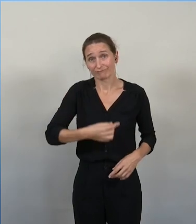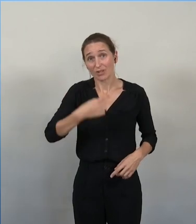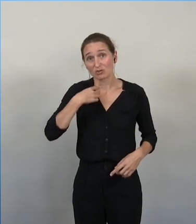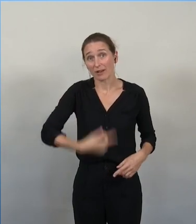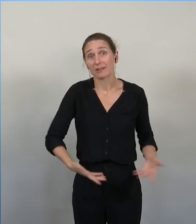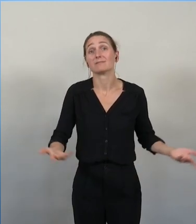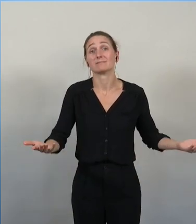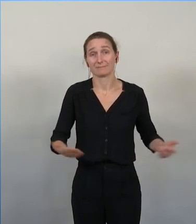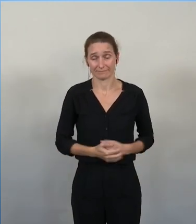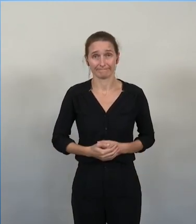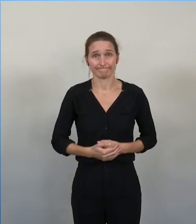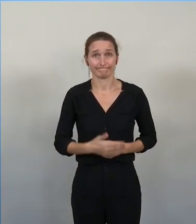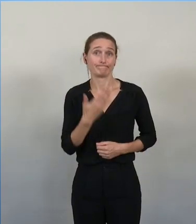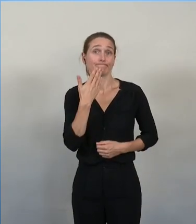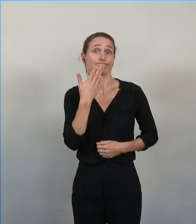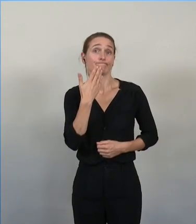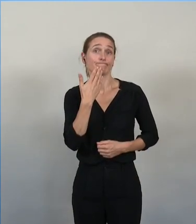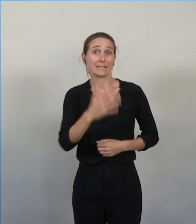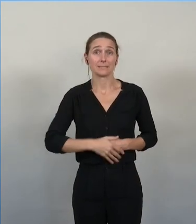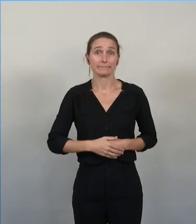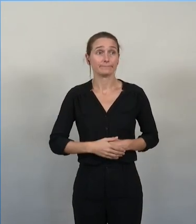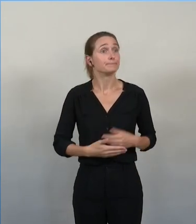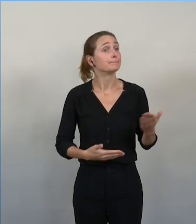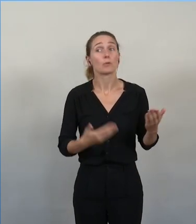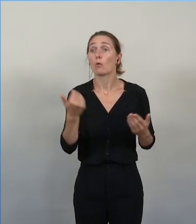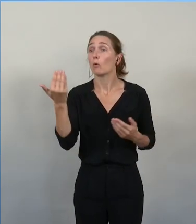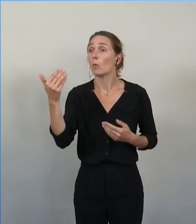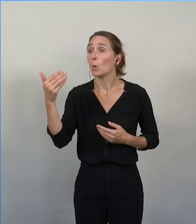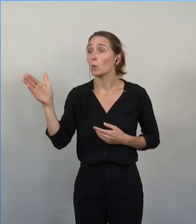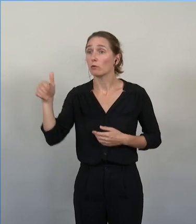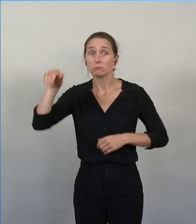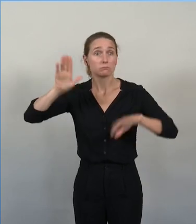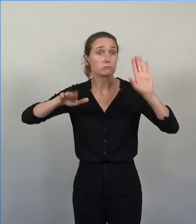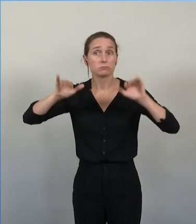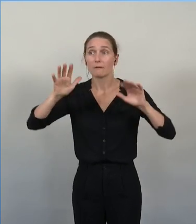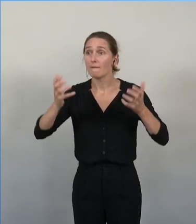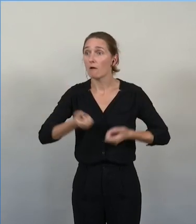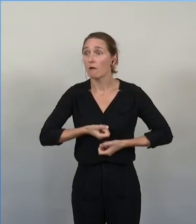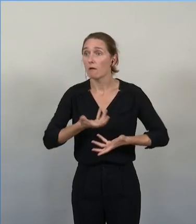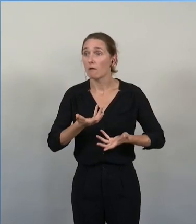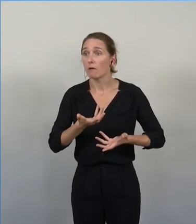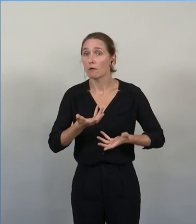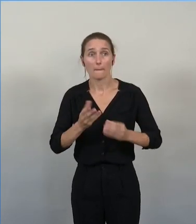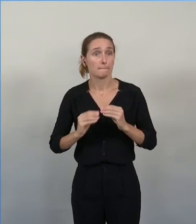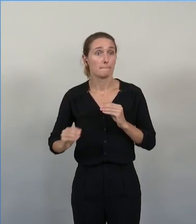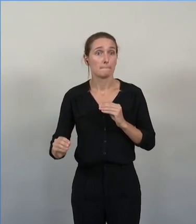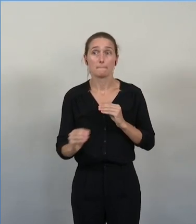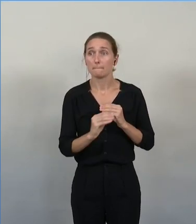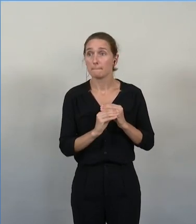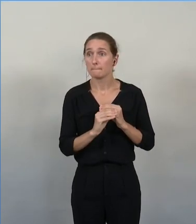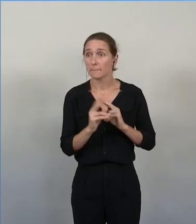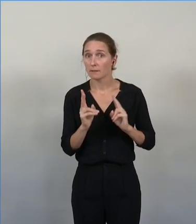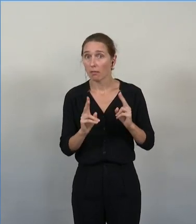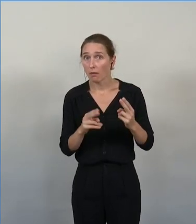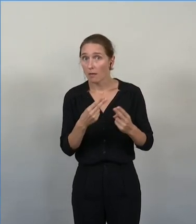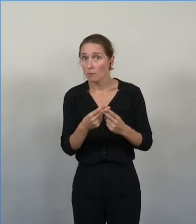remercie merci y a-t-il d'autres demandes de prise de parole non peut-être une petite réponse du coup